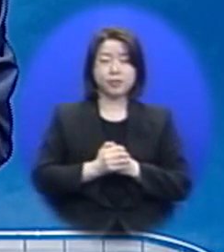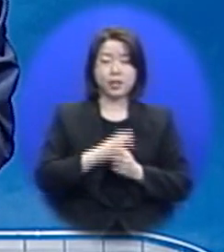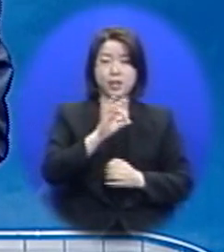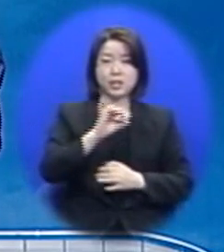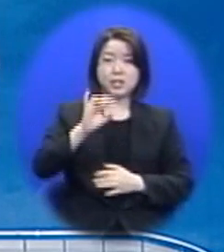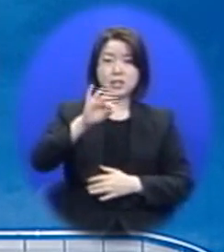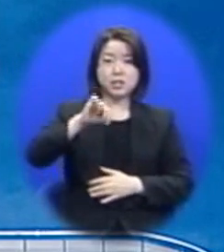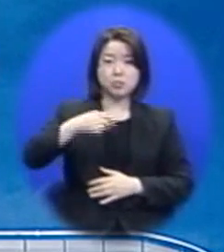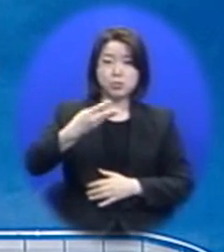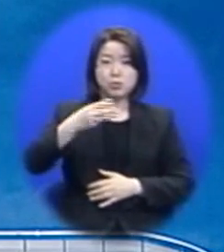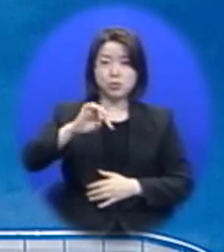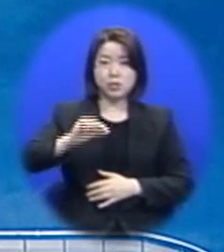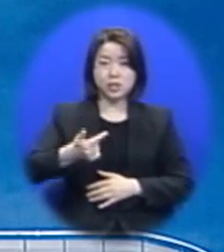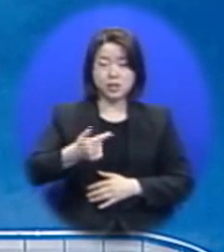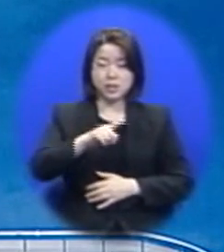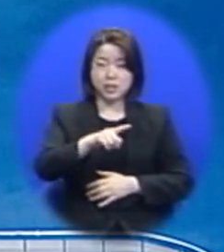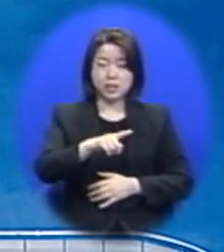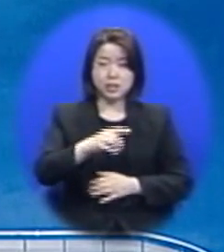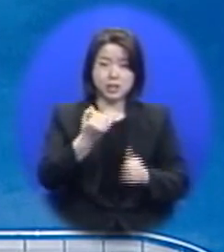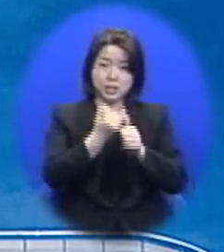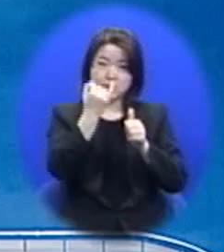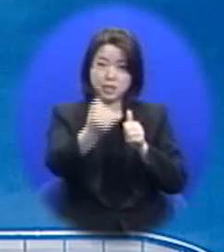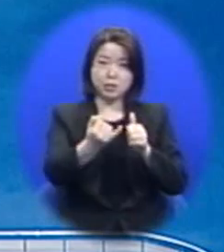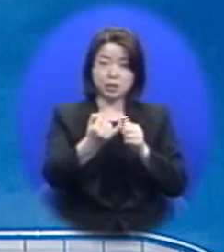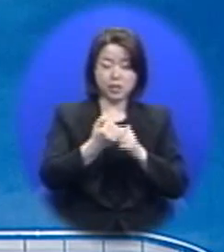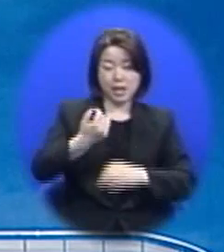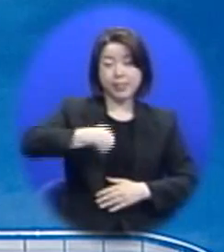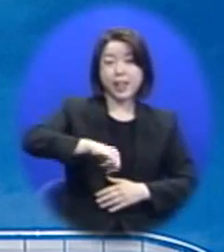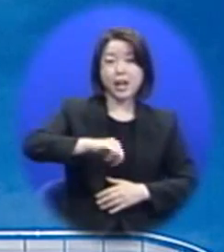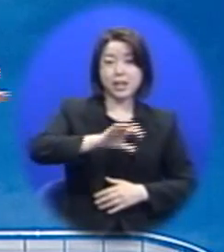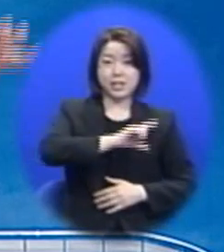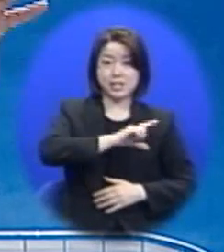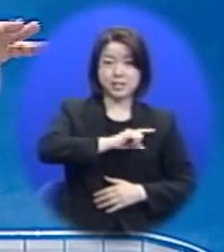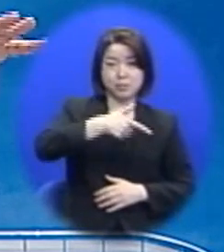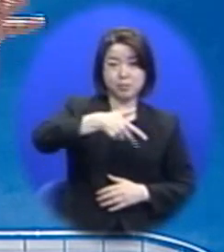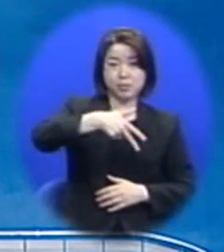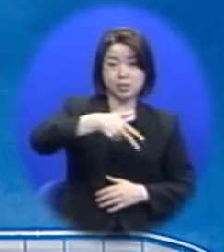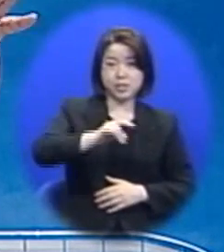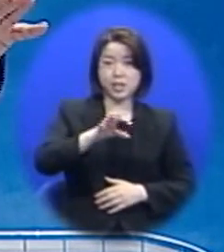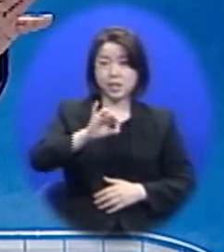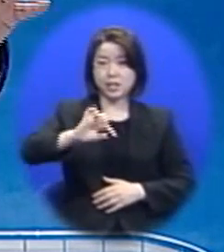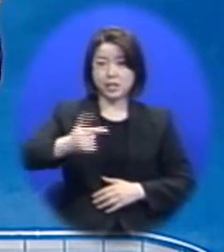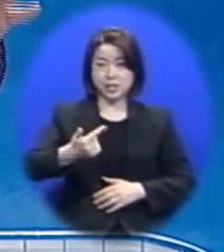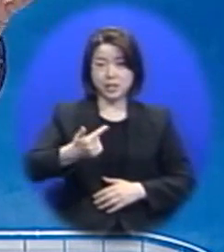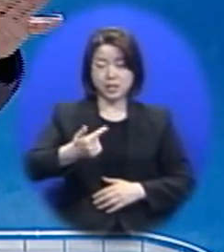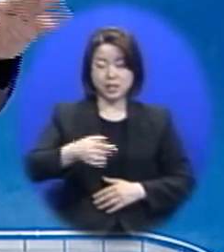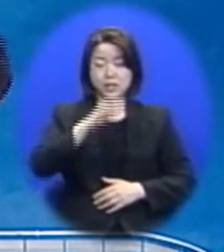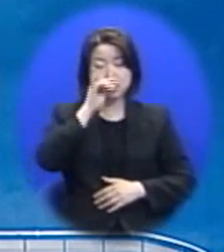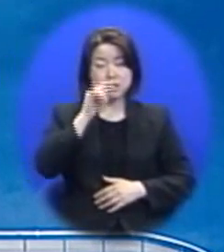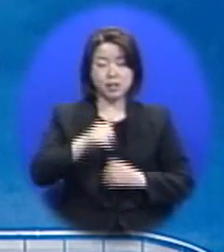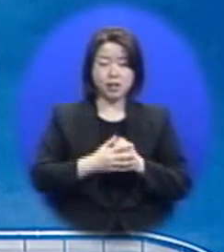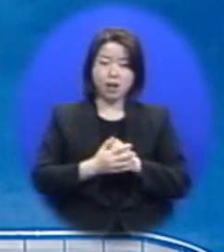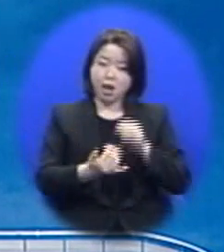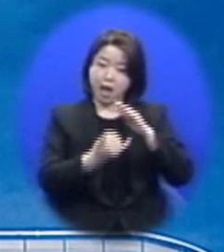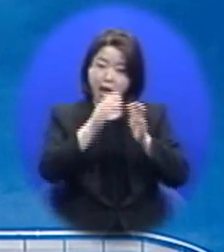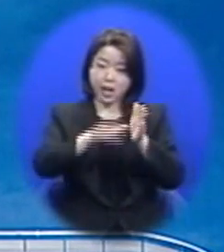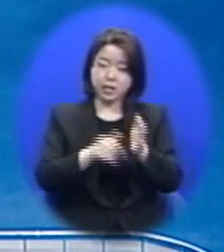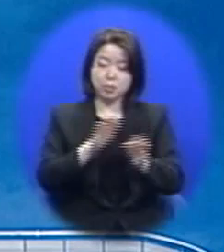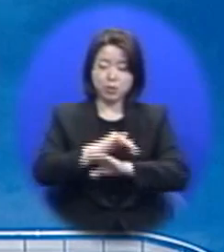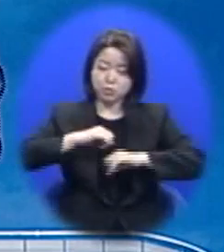이블린 크리스텐슨 사모님에게 제인이라는 딸이 있었는데 어려서부터 아주 순종적이고 말 잘 듣는